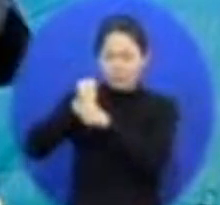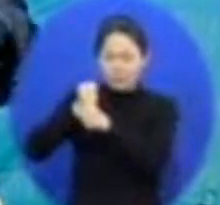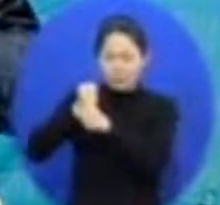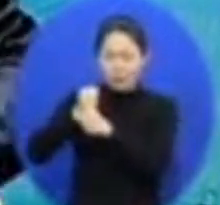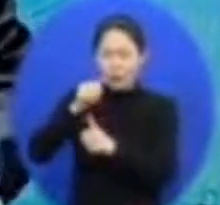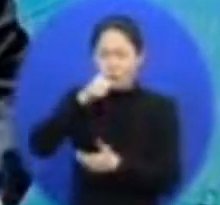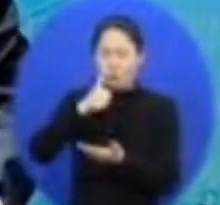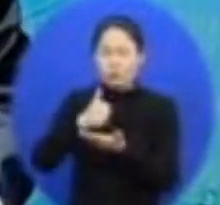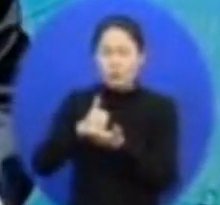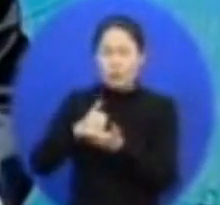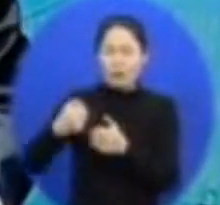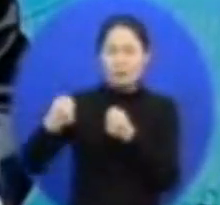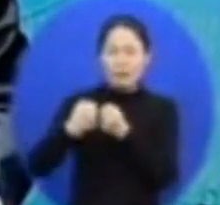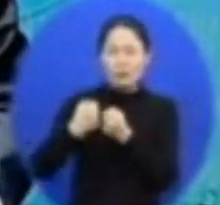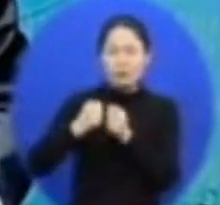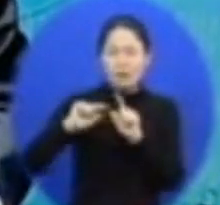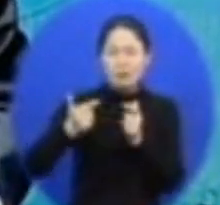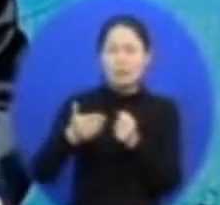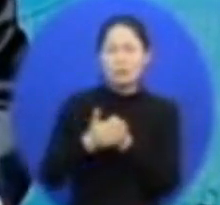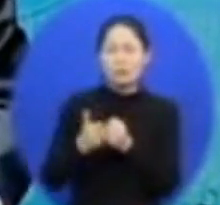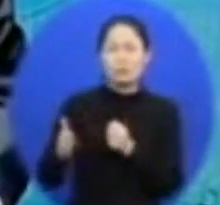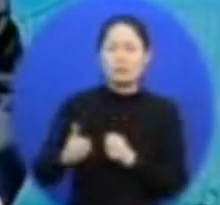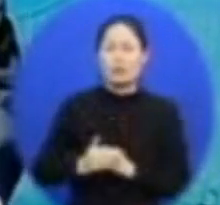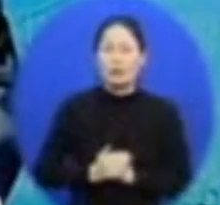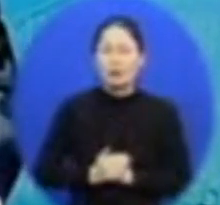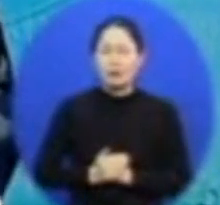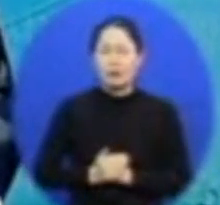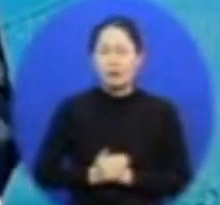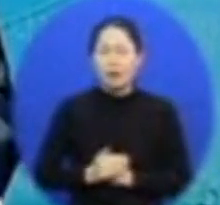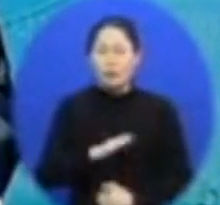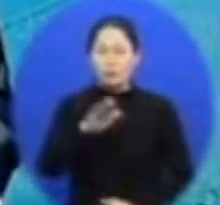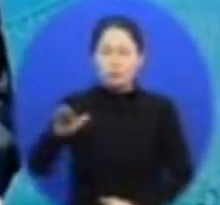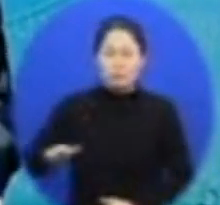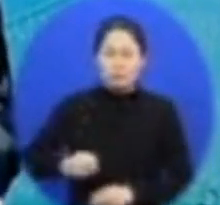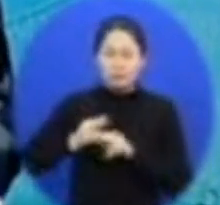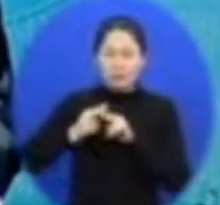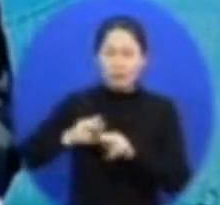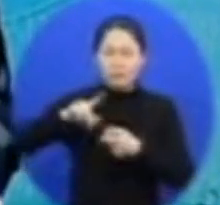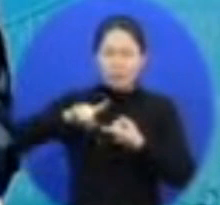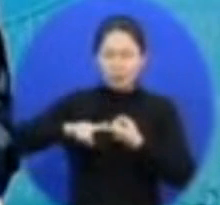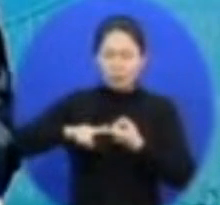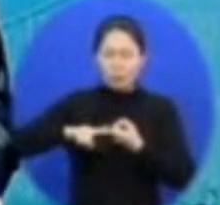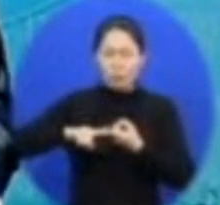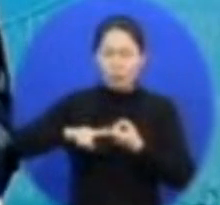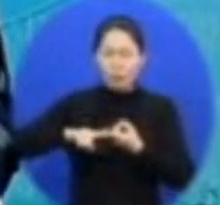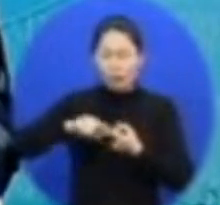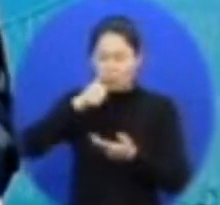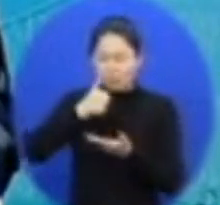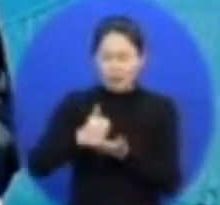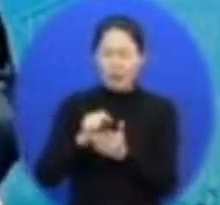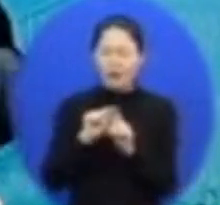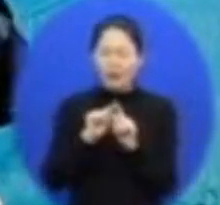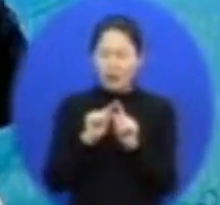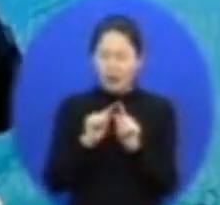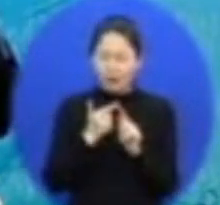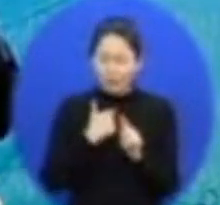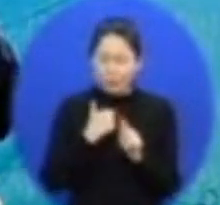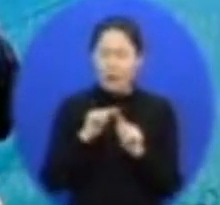싸우지 않기 때문에 그렇습니다 우리는 나름대로 죄 안지호 보려고 애를 씁니다